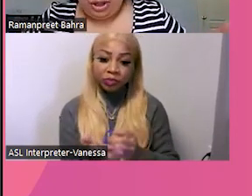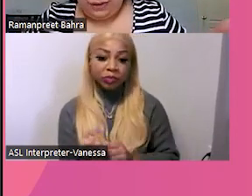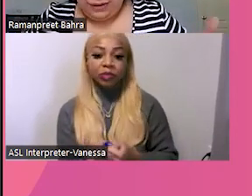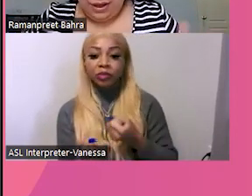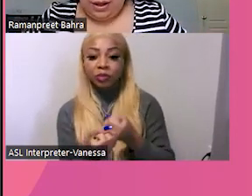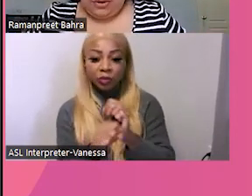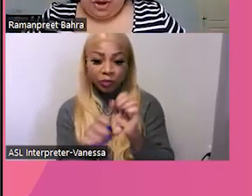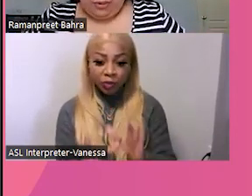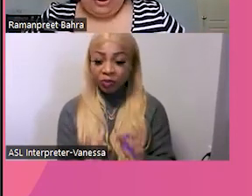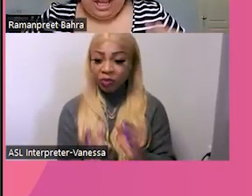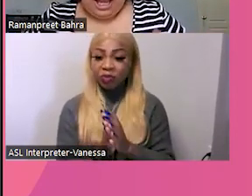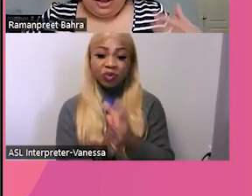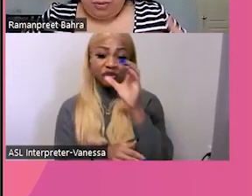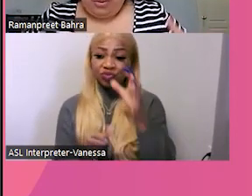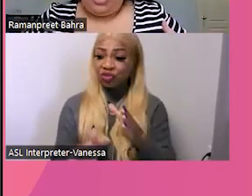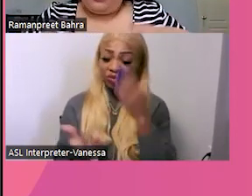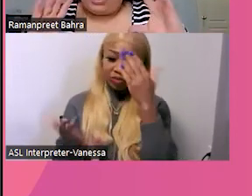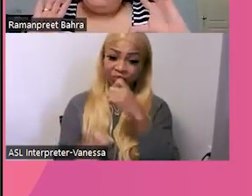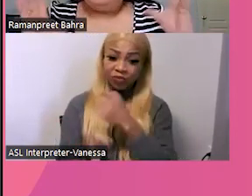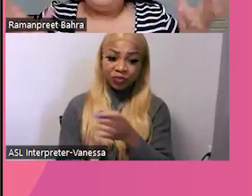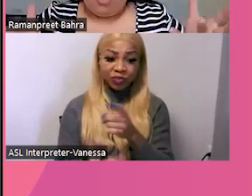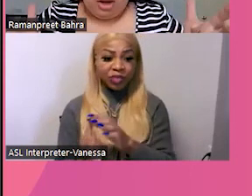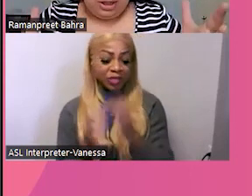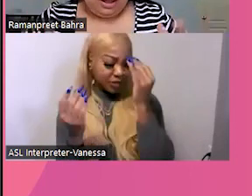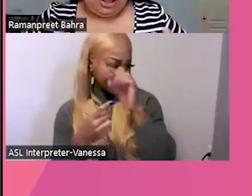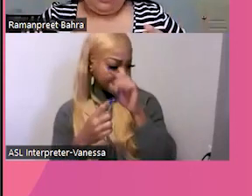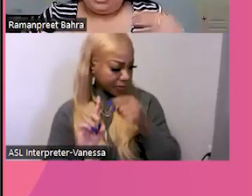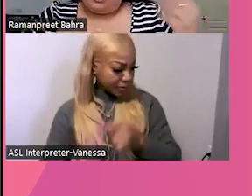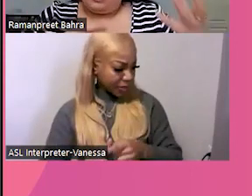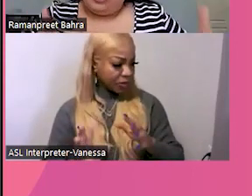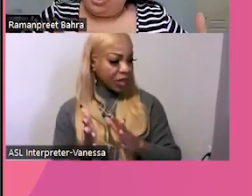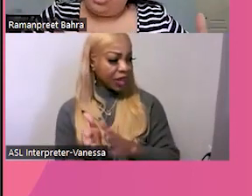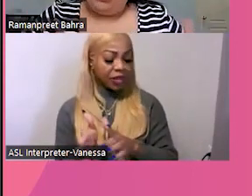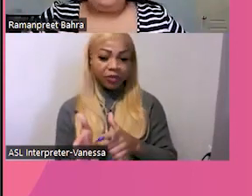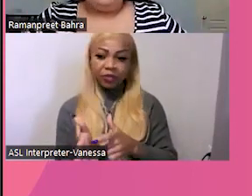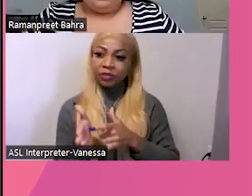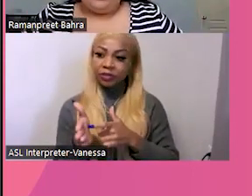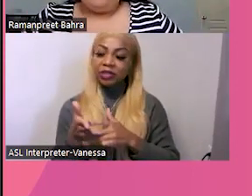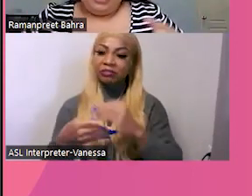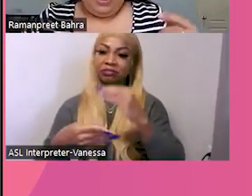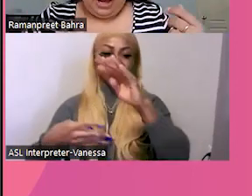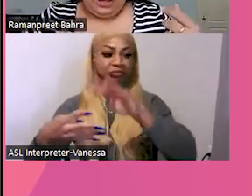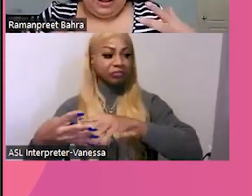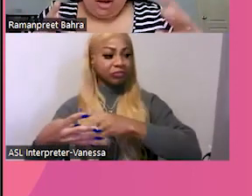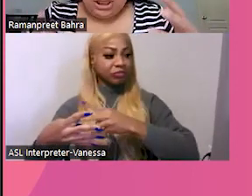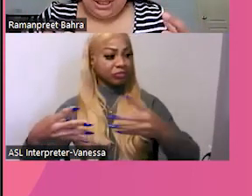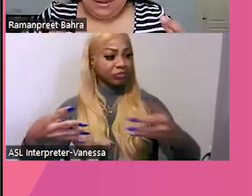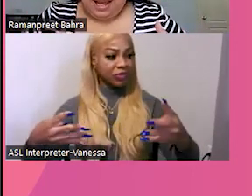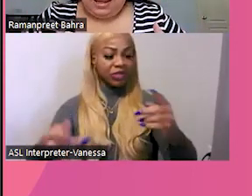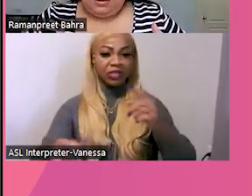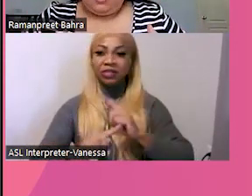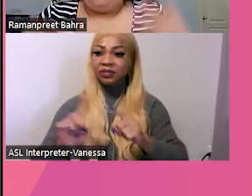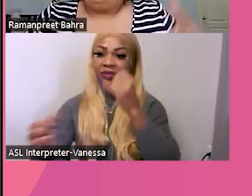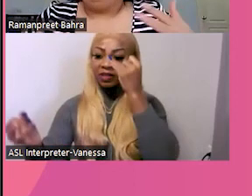dans le domaine du travail social ou dans le domaine de la médecine. Alors, on, on a toujours on est toujours confronté